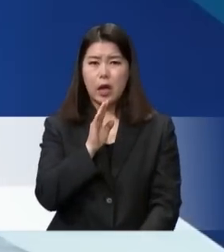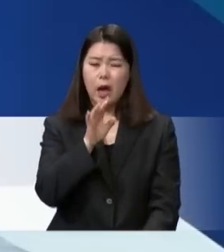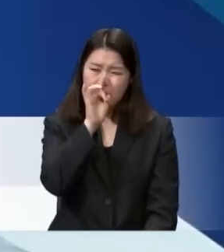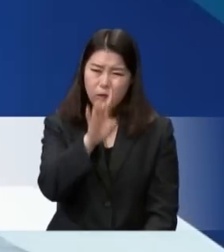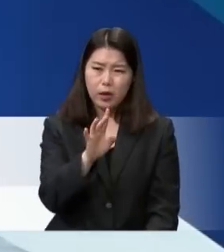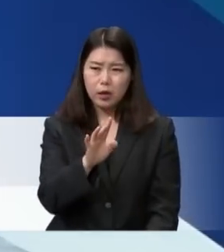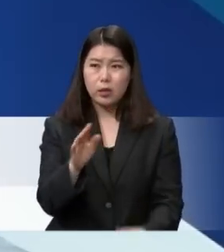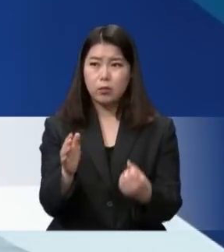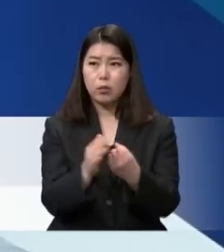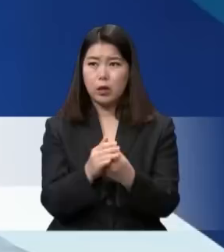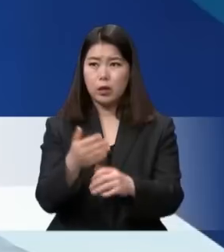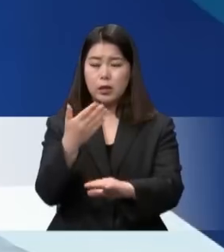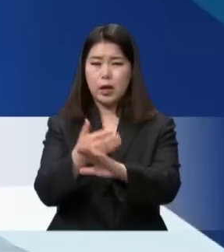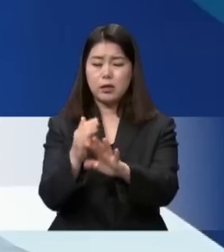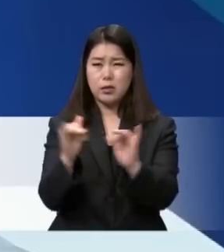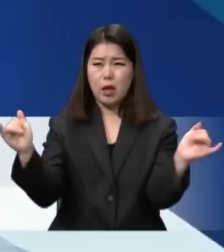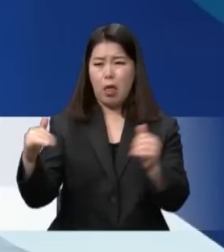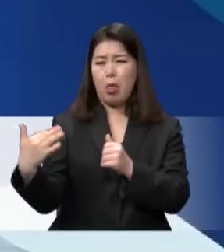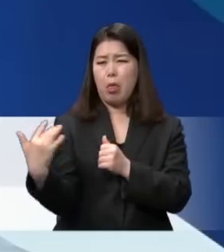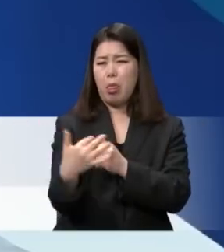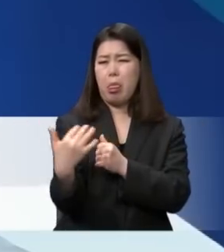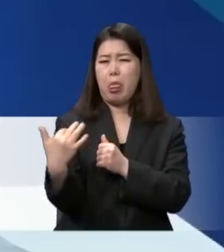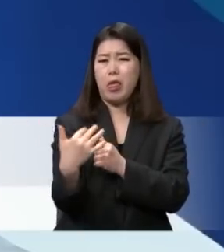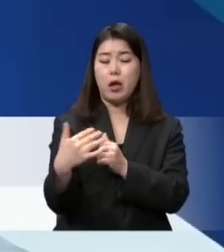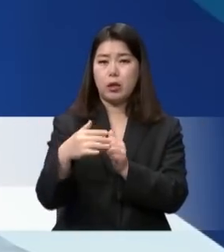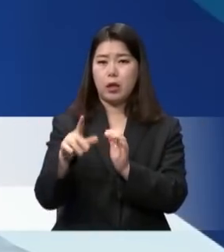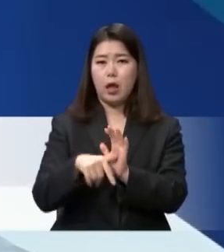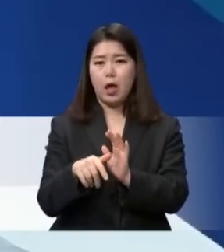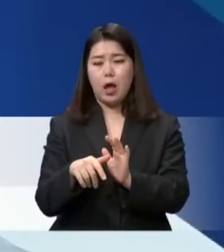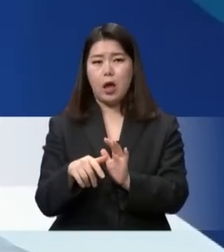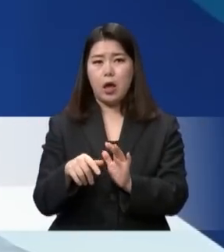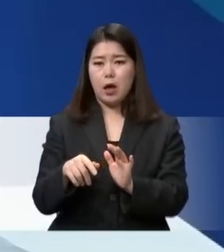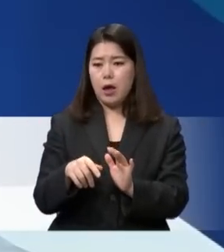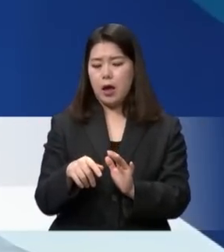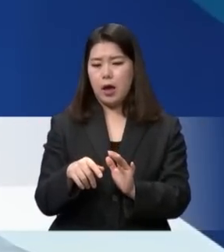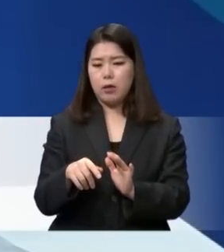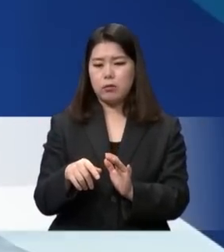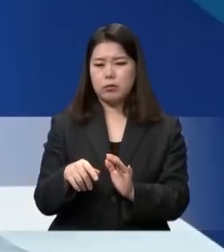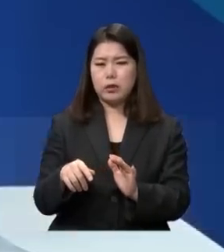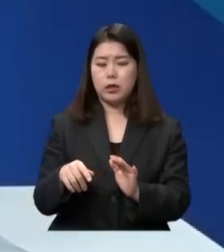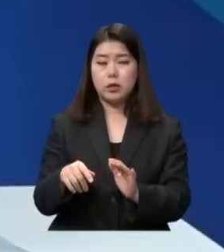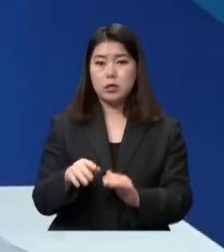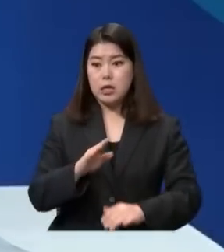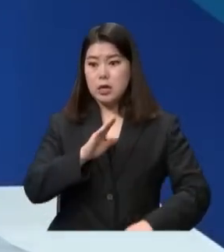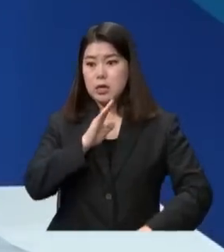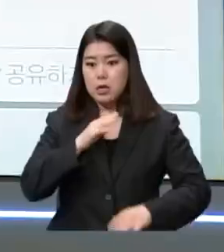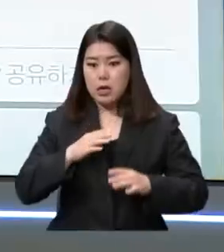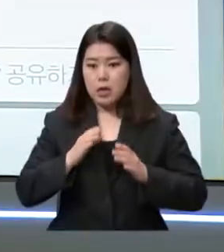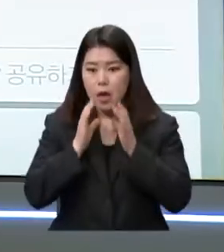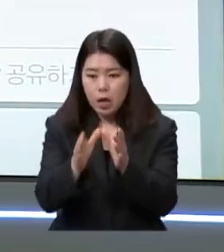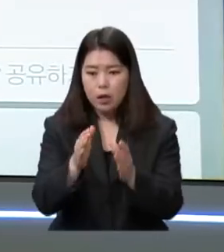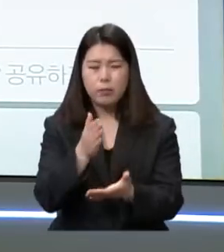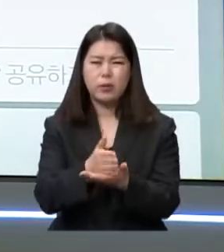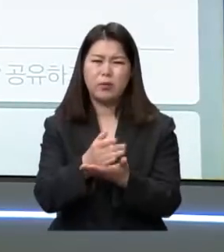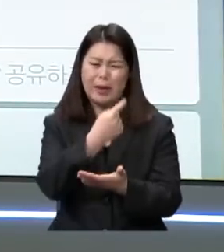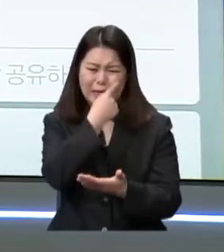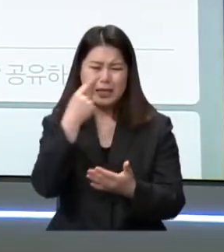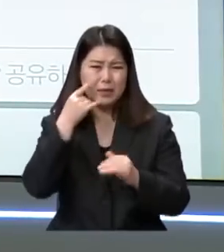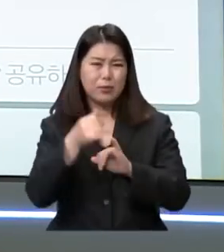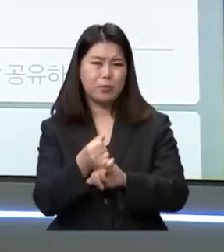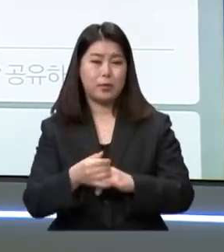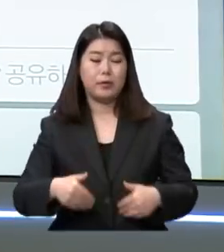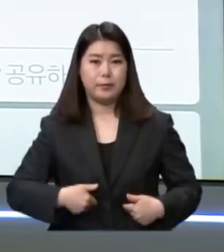그리고 외부에 이간질에 놀아나지 말자 좀 확인 좀 하자 서로 네